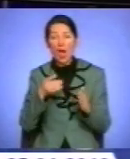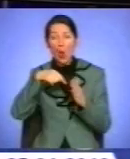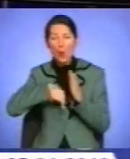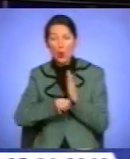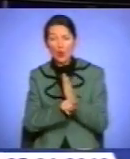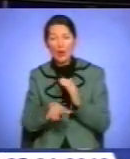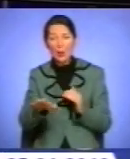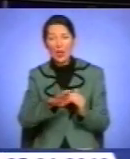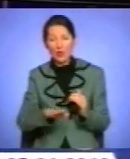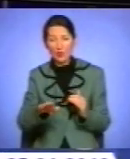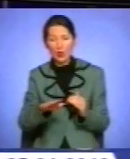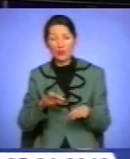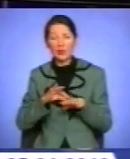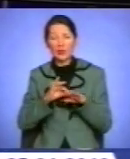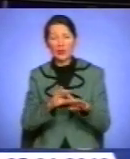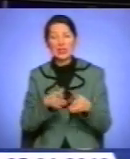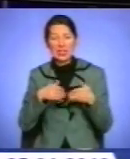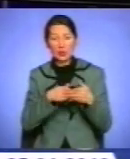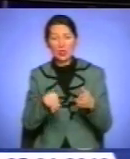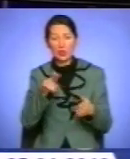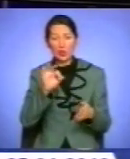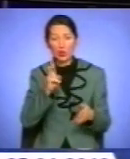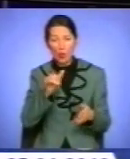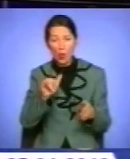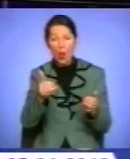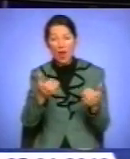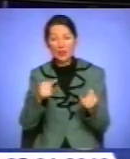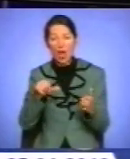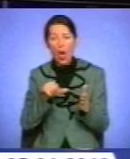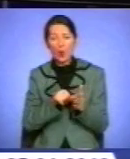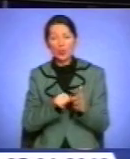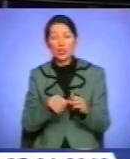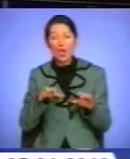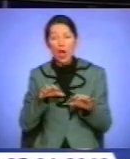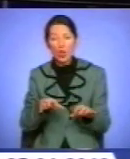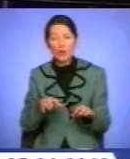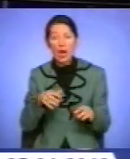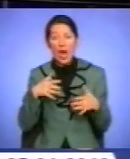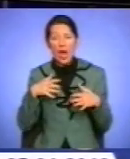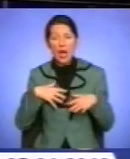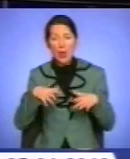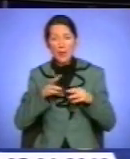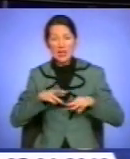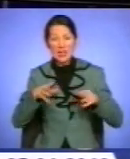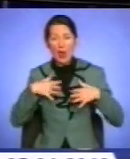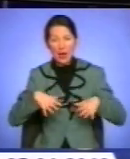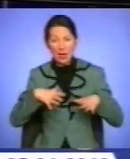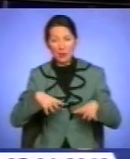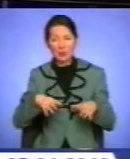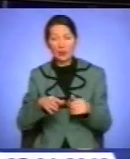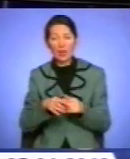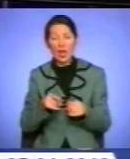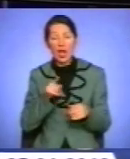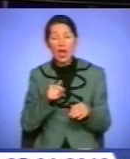церемонії виведення суден з доку взяв участь голова Ради міністрів Криму Анатолій Могильов. За його словами, суднобудівна галузь має ключове